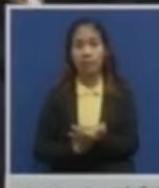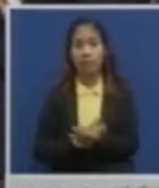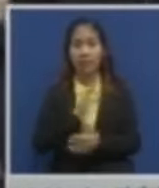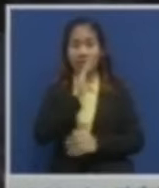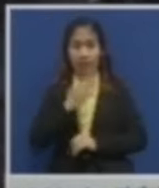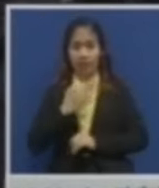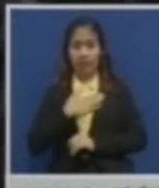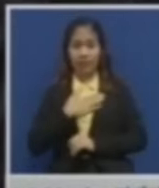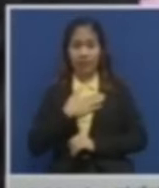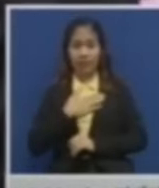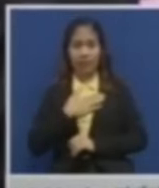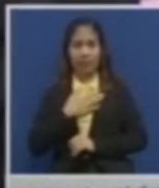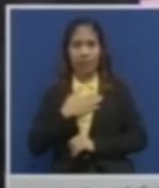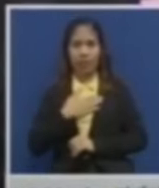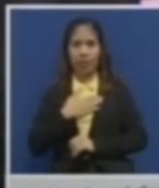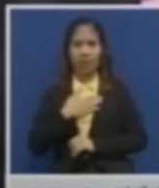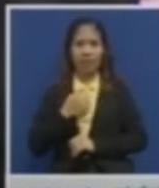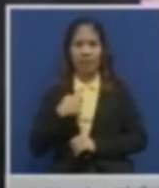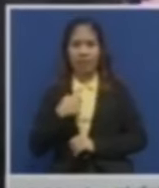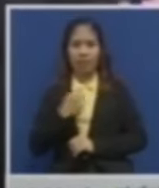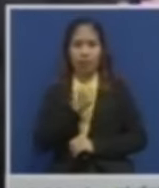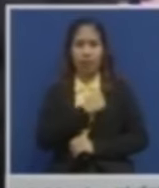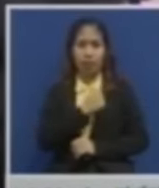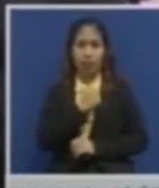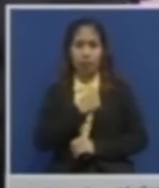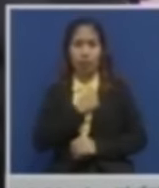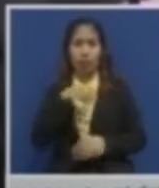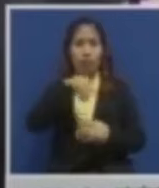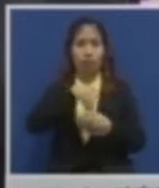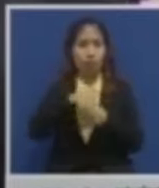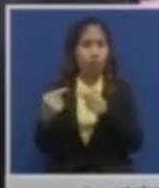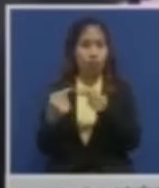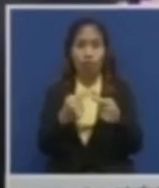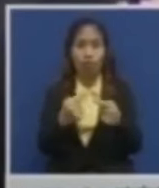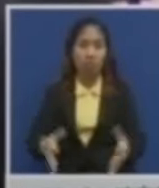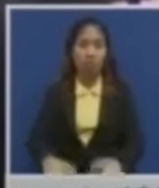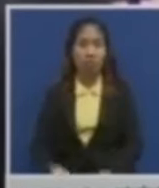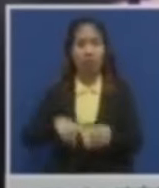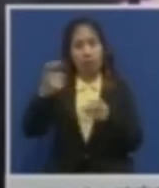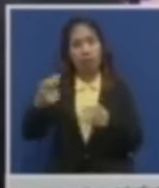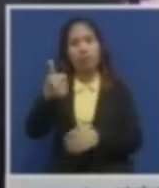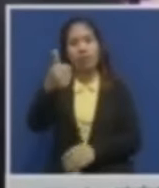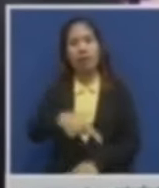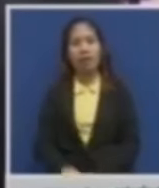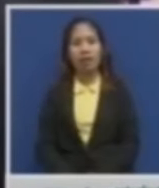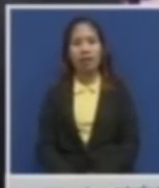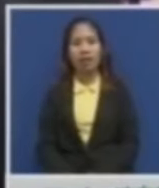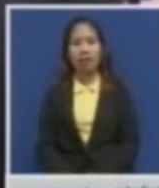ถ้าเป็นผมเนี่ยผมไม่ด้าด้านเป็นต่อหรอกนะครับนะ ท่านบอกสรุป ดีกว่า โอเค อะ